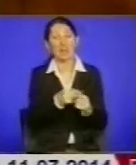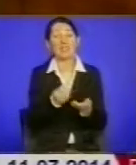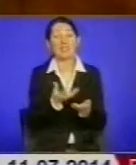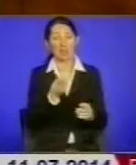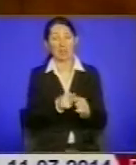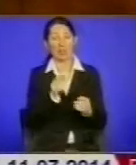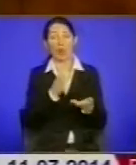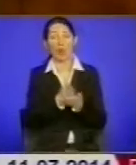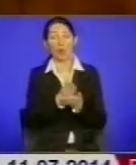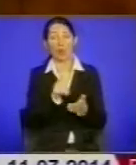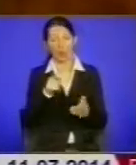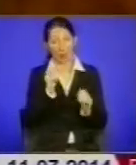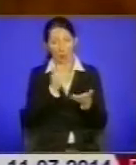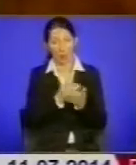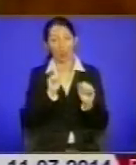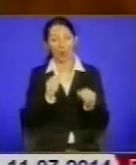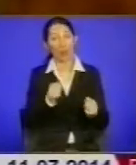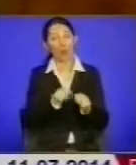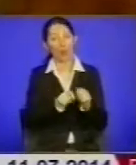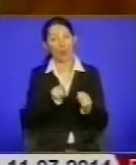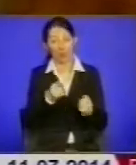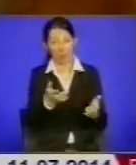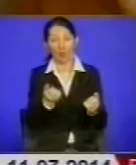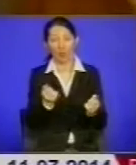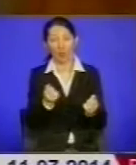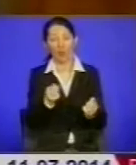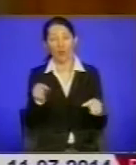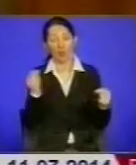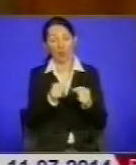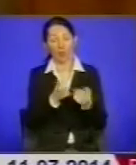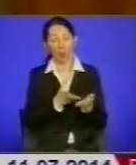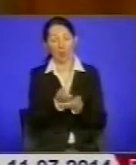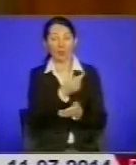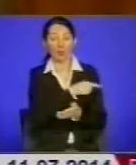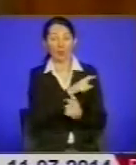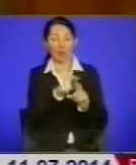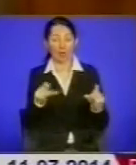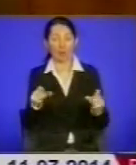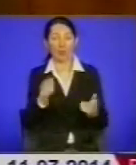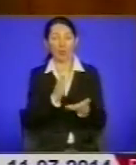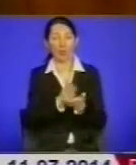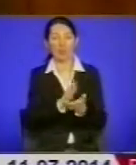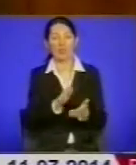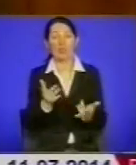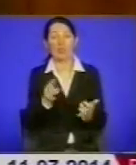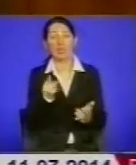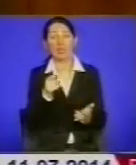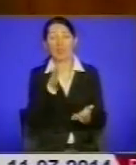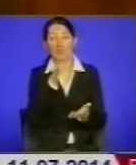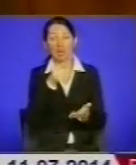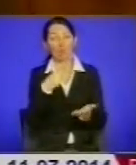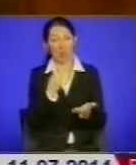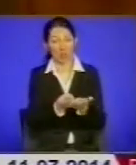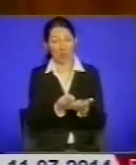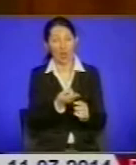змогу контролювати, чи він їх отримав, і відповідно плата лікувальному закладу відбувається не скільки ти часу лежить, а яку